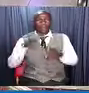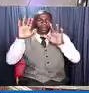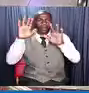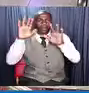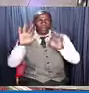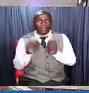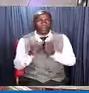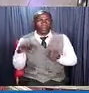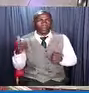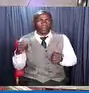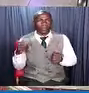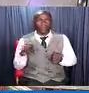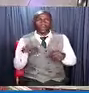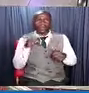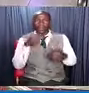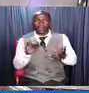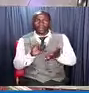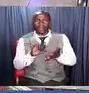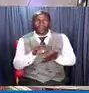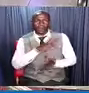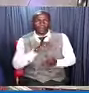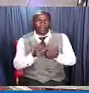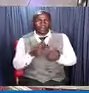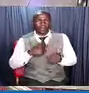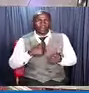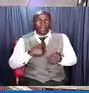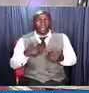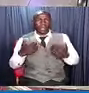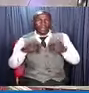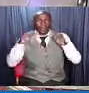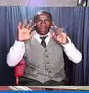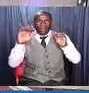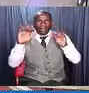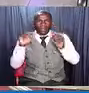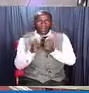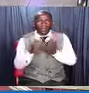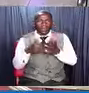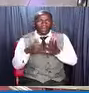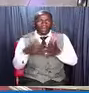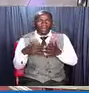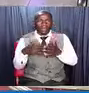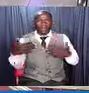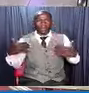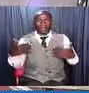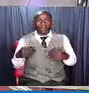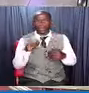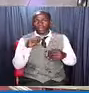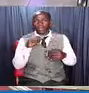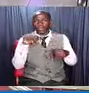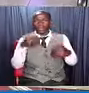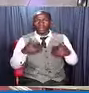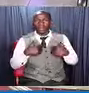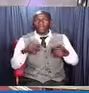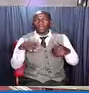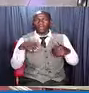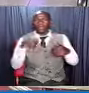fruit of mercy. Tunda hilo sikuwa nalo mimi. I didn't have that fruit with me. Tunda hilo la kuhurumia wanyonge sikuwa nalo. The fruit of being merciful with other people I didn't have. Sikuwa